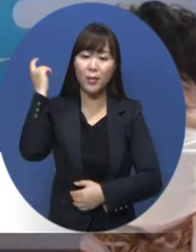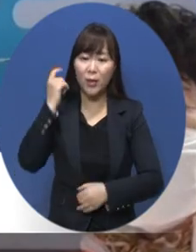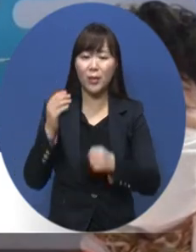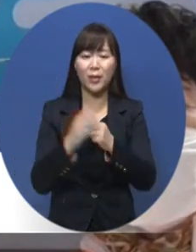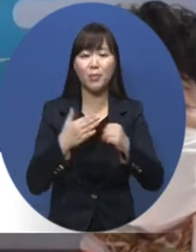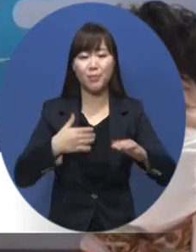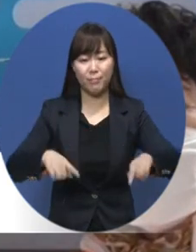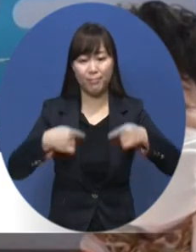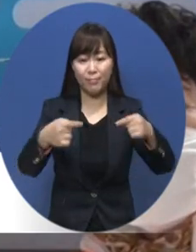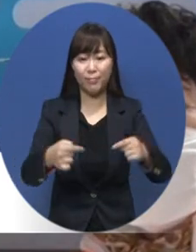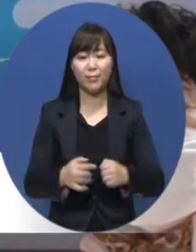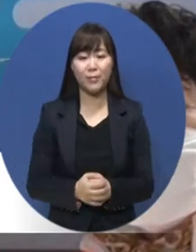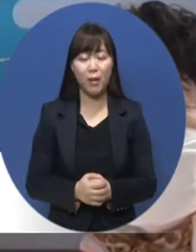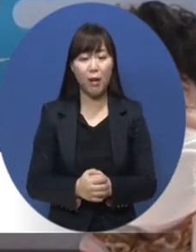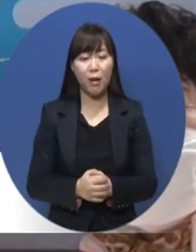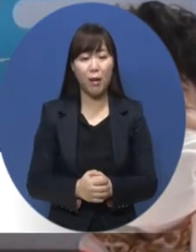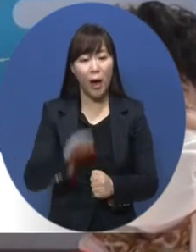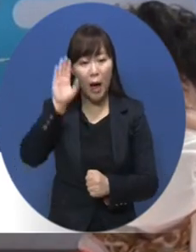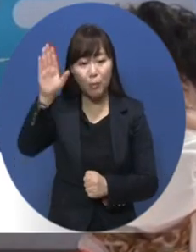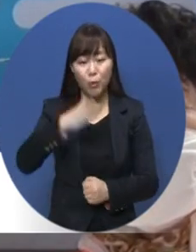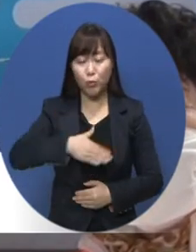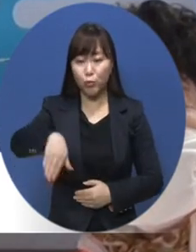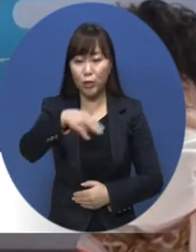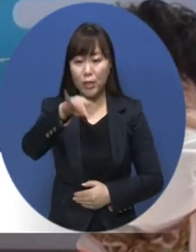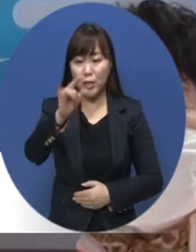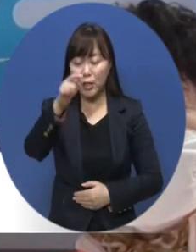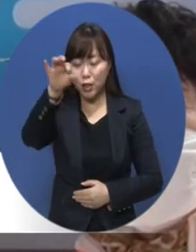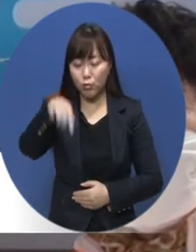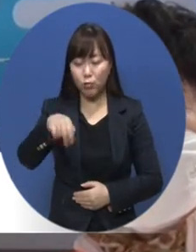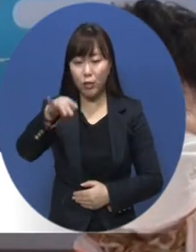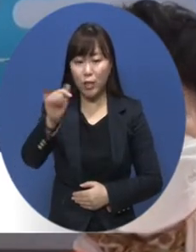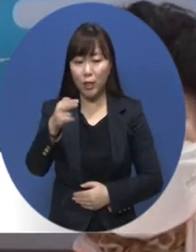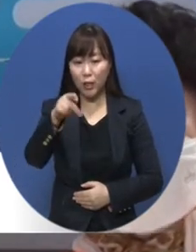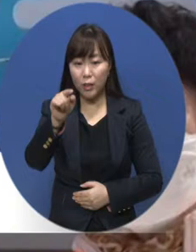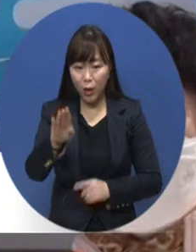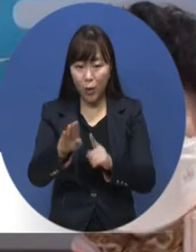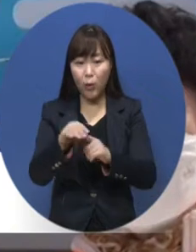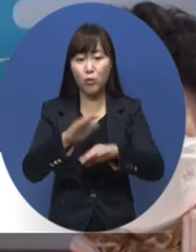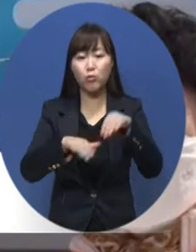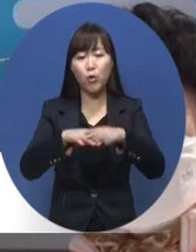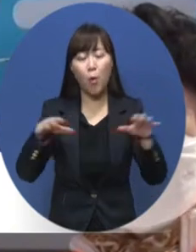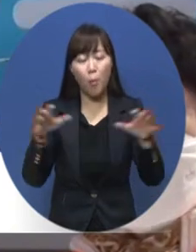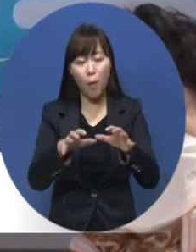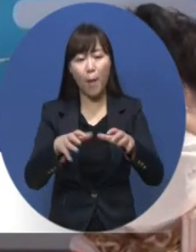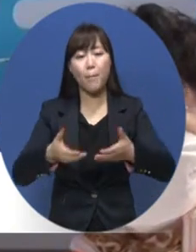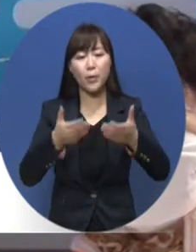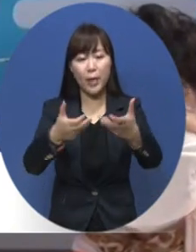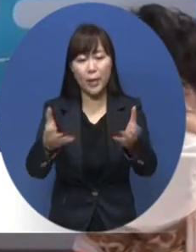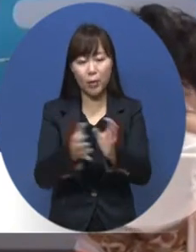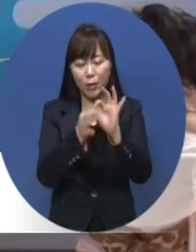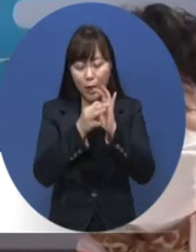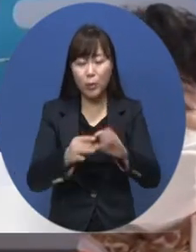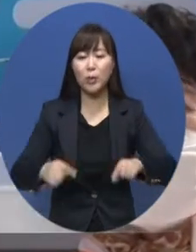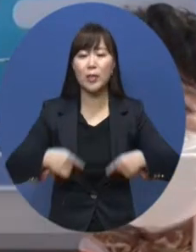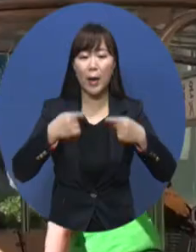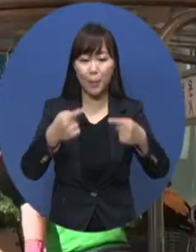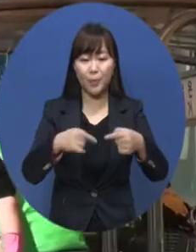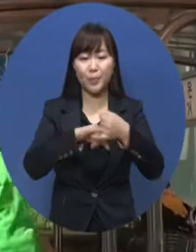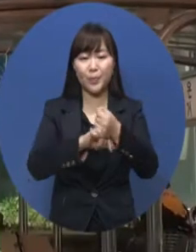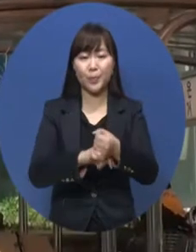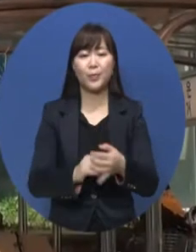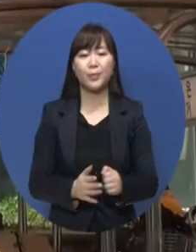참여하게 됐고요. 앞으로 저희 그 신우신협 두손모아 봉사단도 지속적으로 참여할 수 있도록